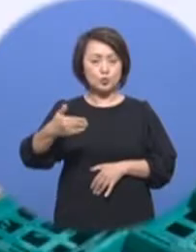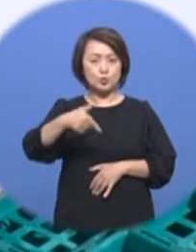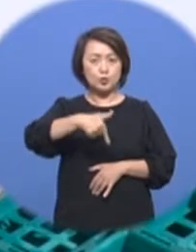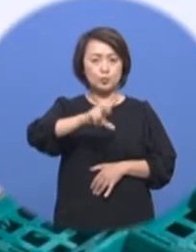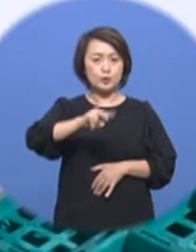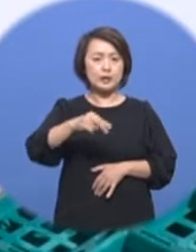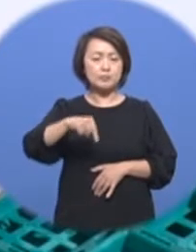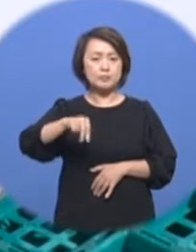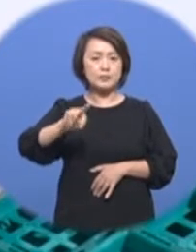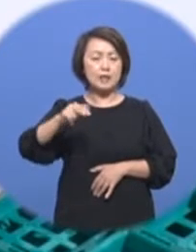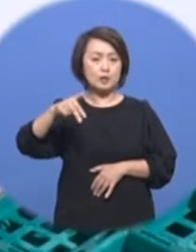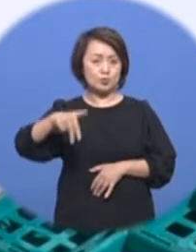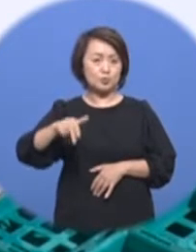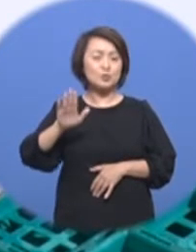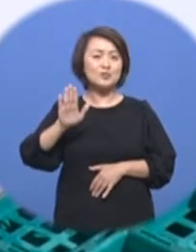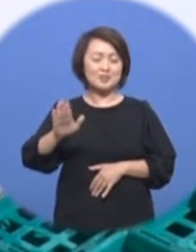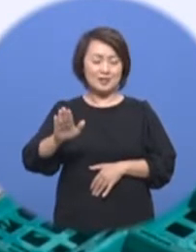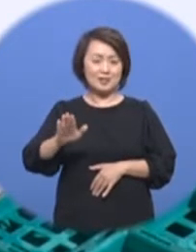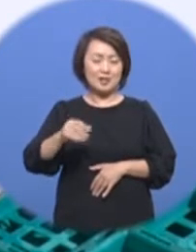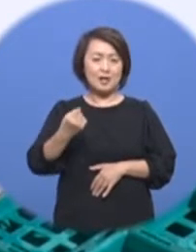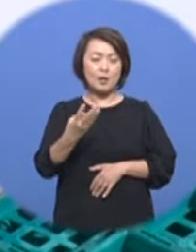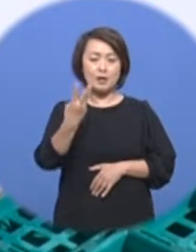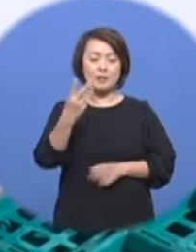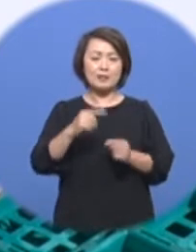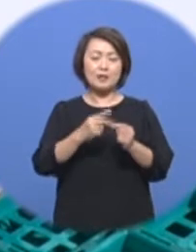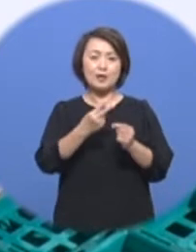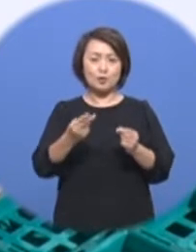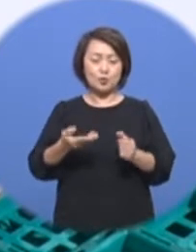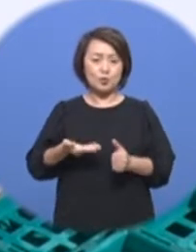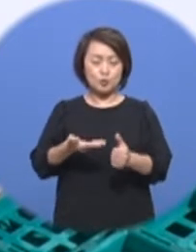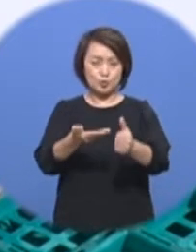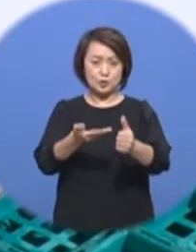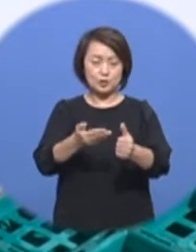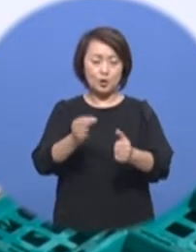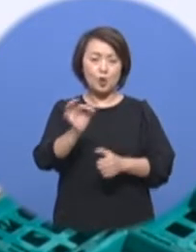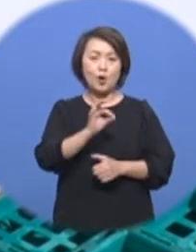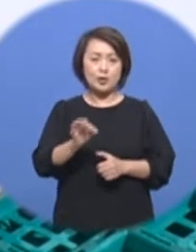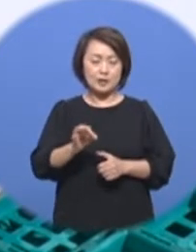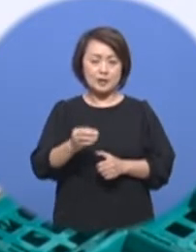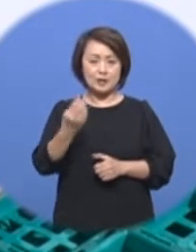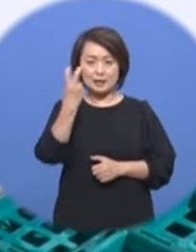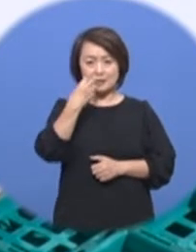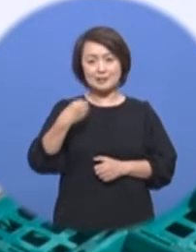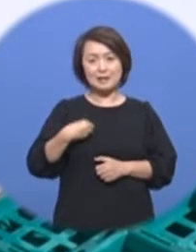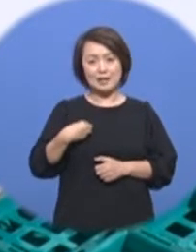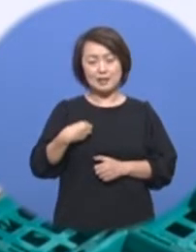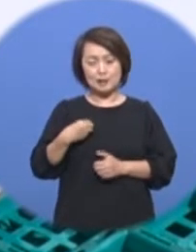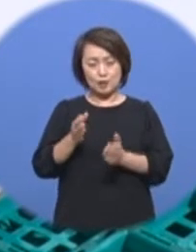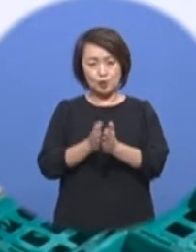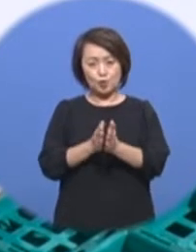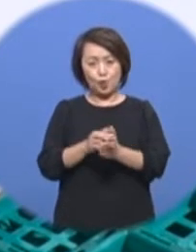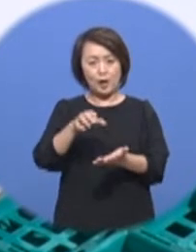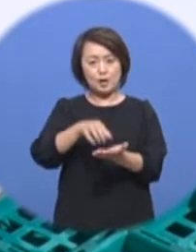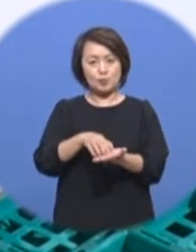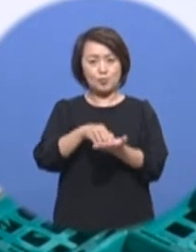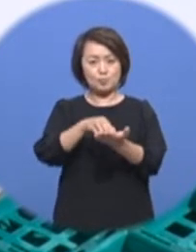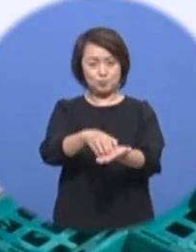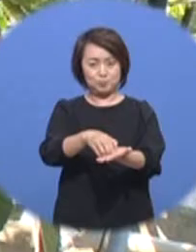令和3年度プレミア和歌山推奨品審査員奨励賞を受賞しています。